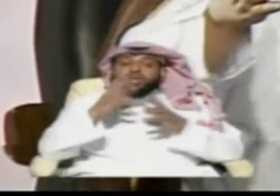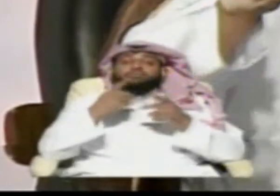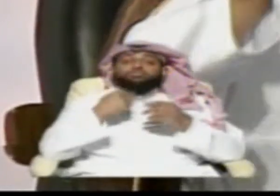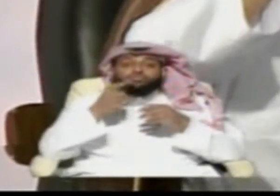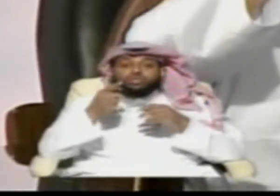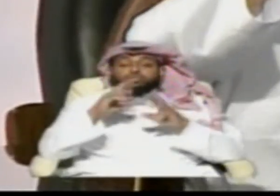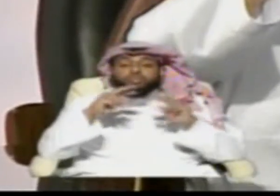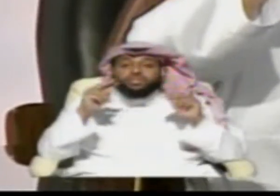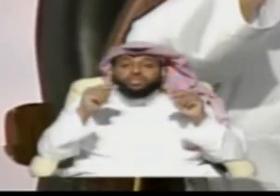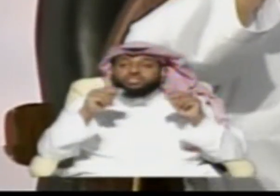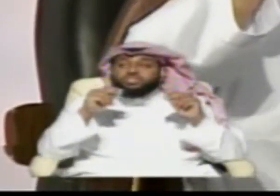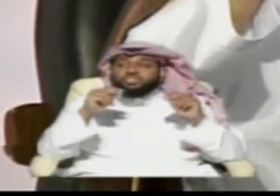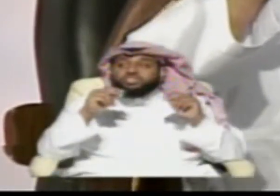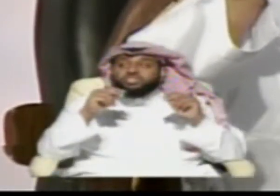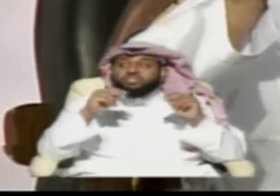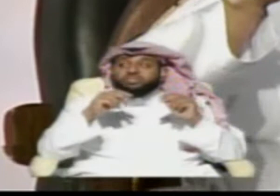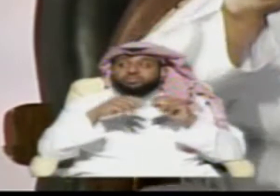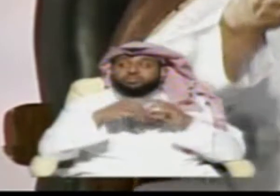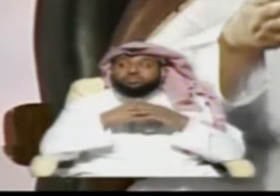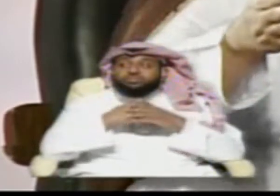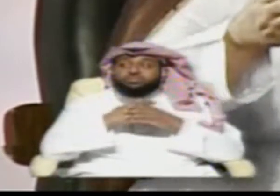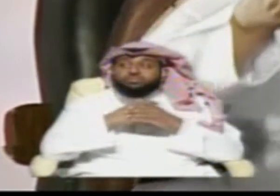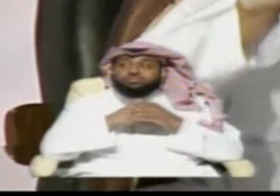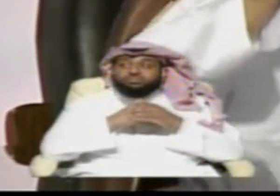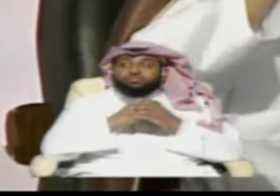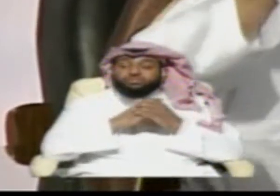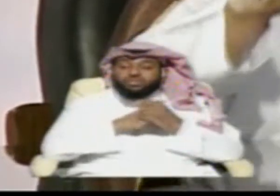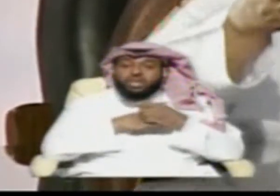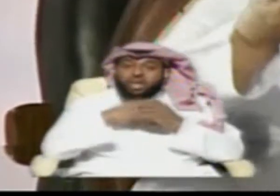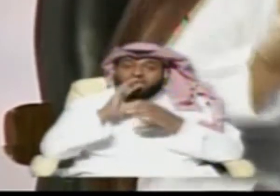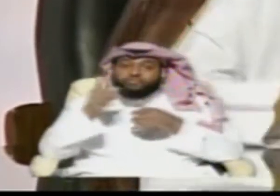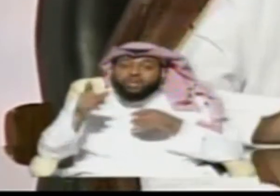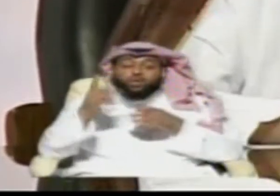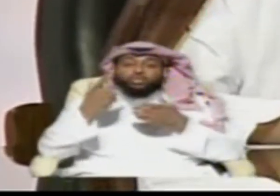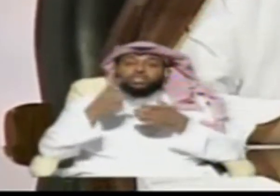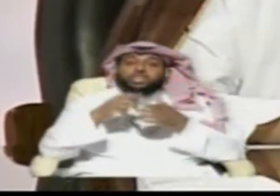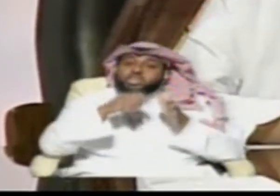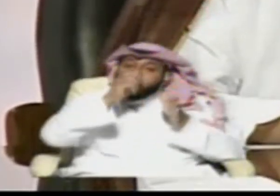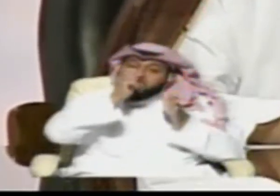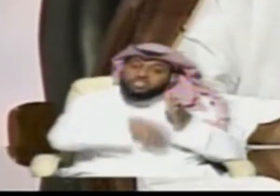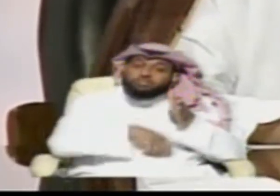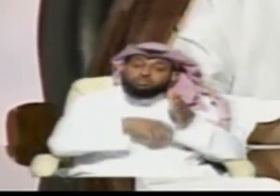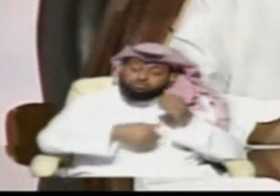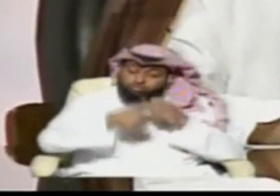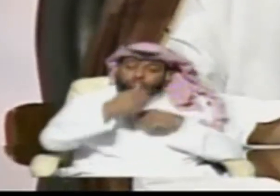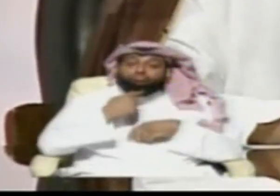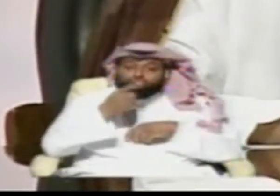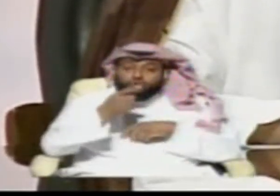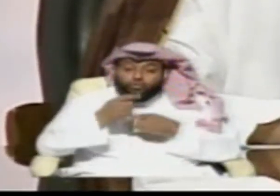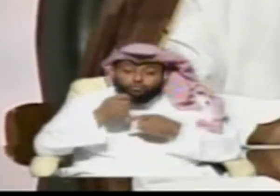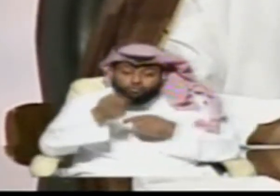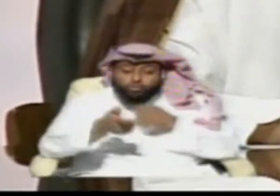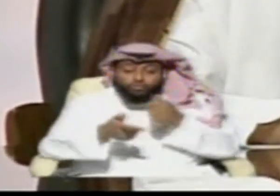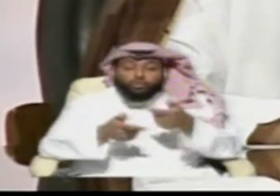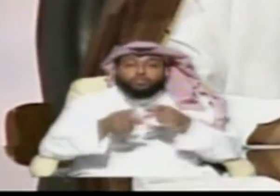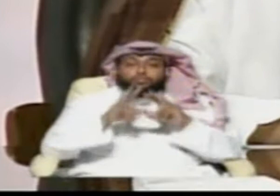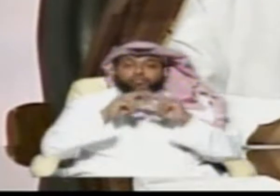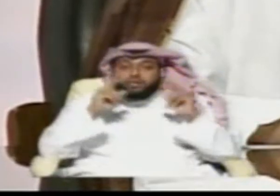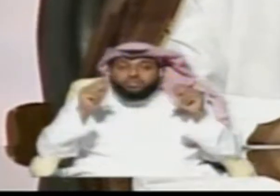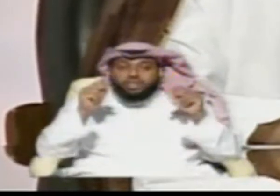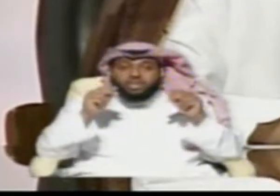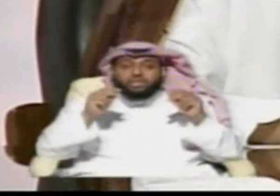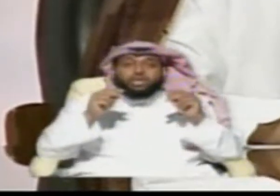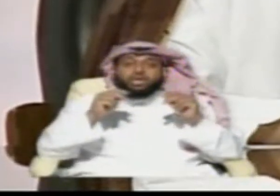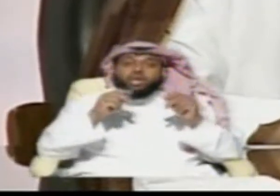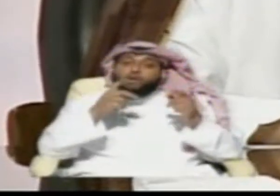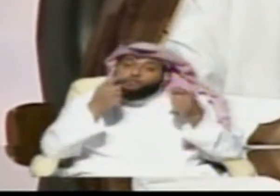أعلن جهات تتقبل تبرعات بأنواعها، فلماذا التأخر؟ سواء كانت تبرعات عينية، تبرعات